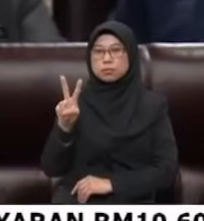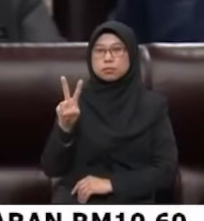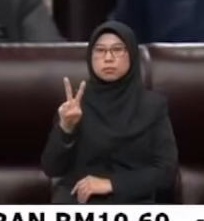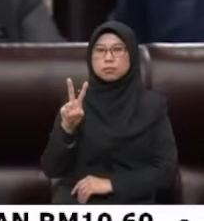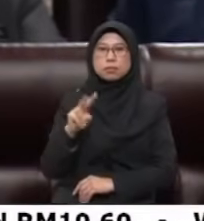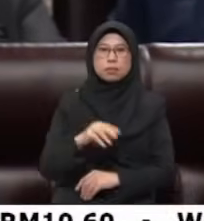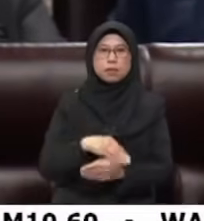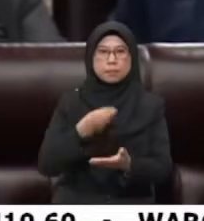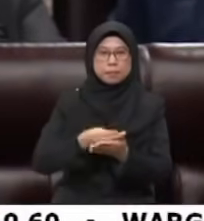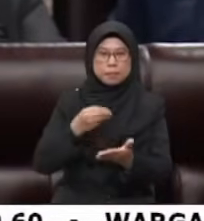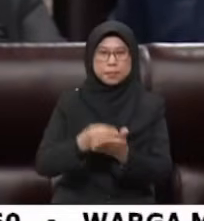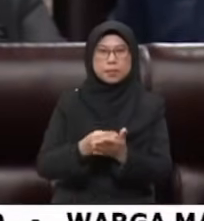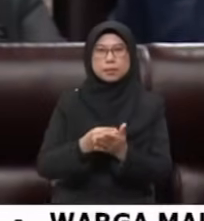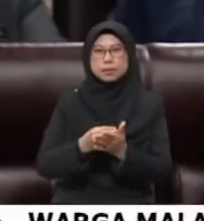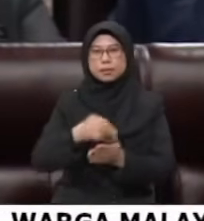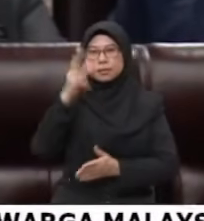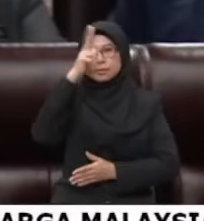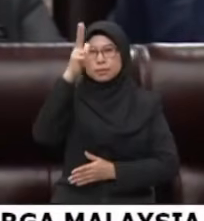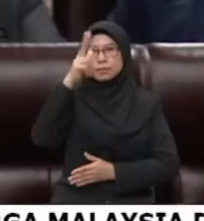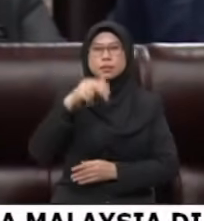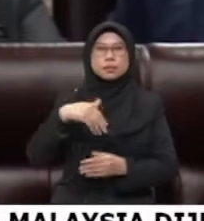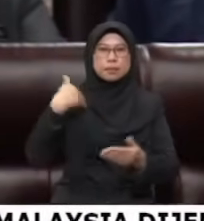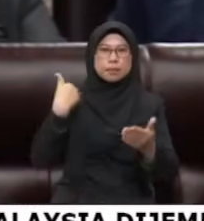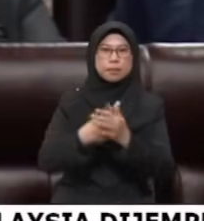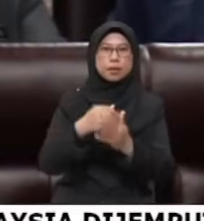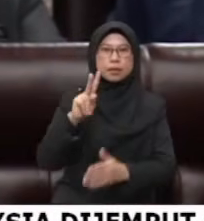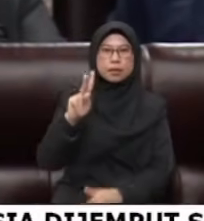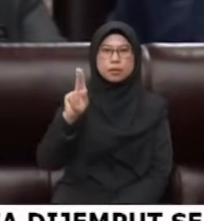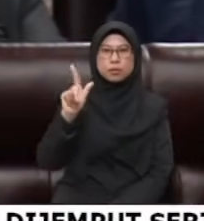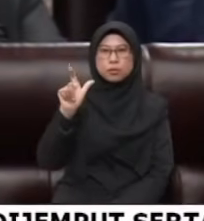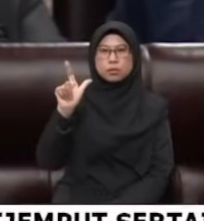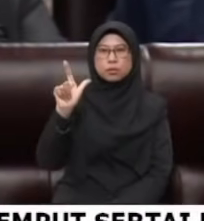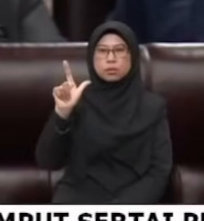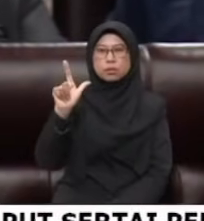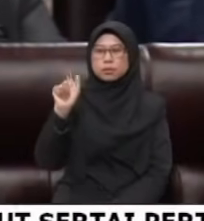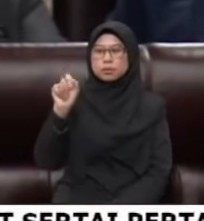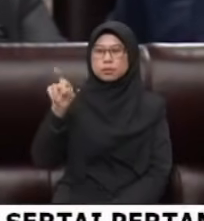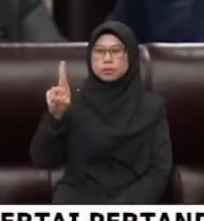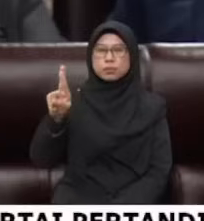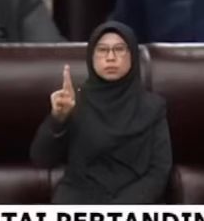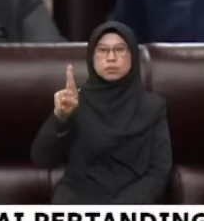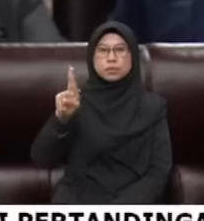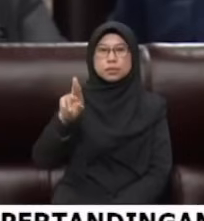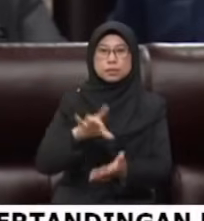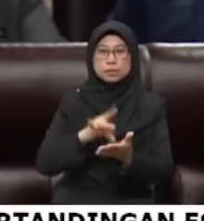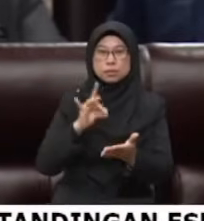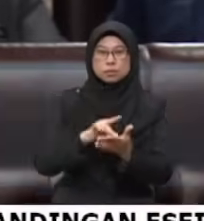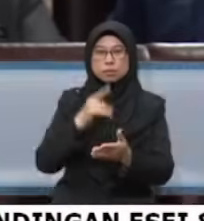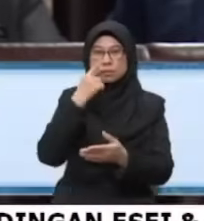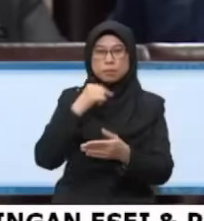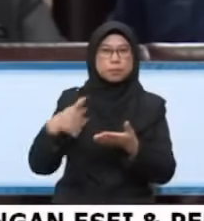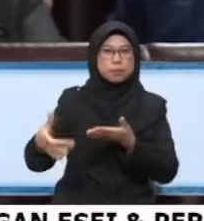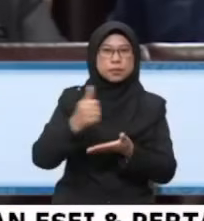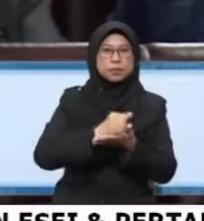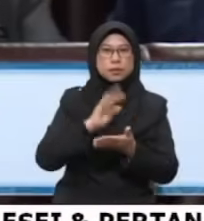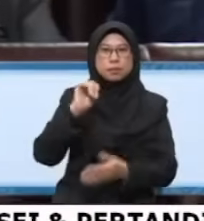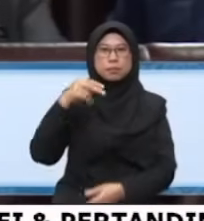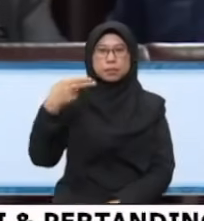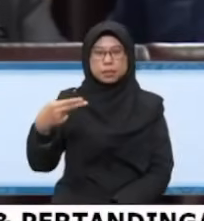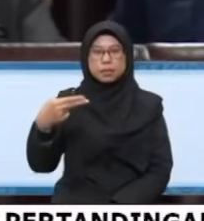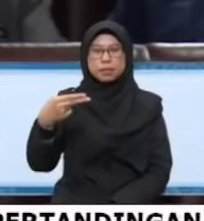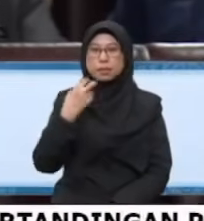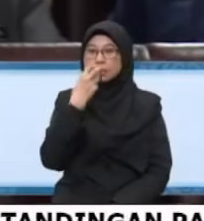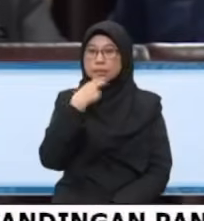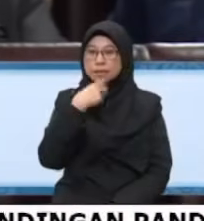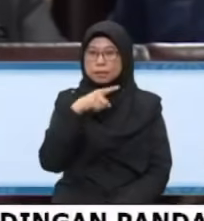kerajaan sehingga teknologiult untuk menghasilkan bahan tanaman MD tah dib